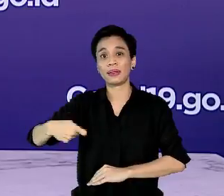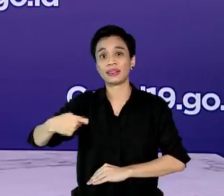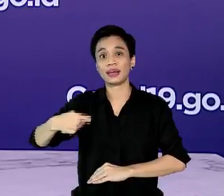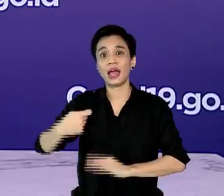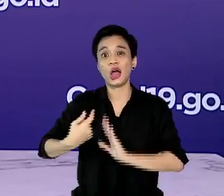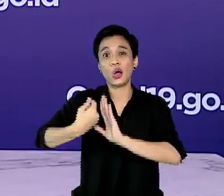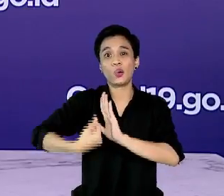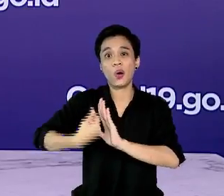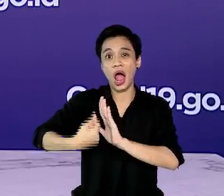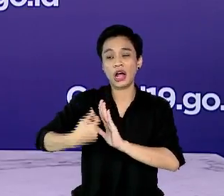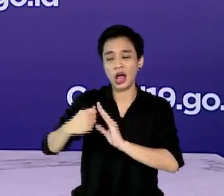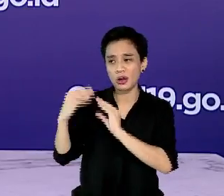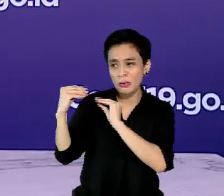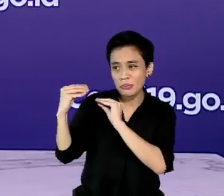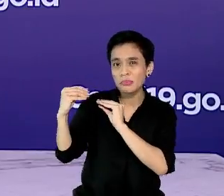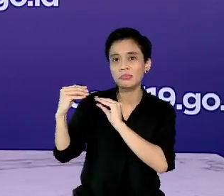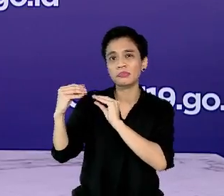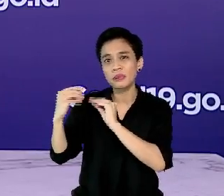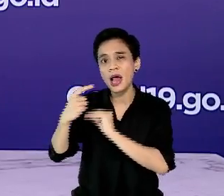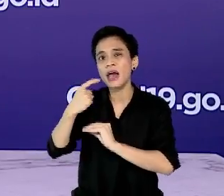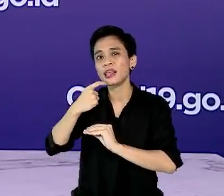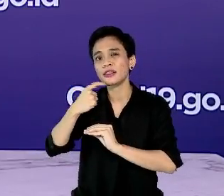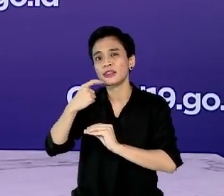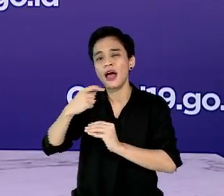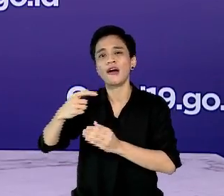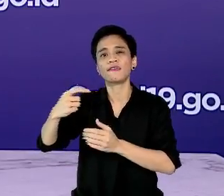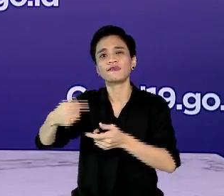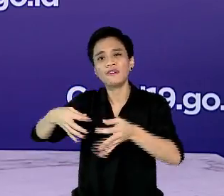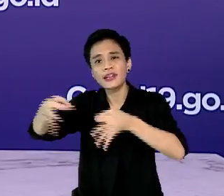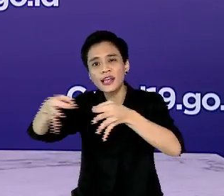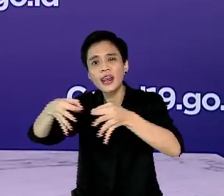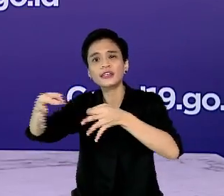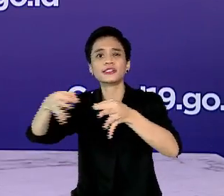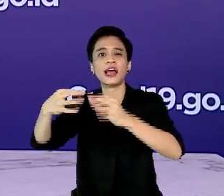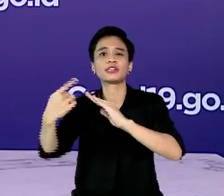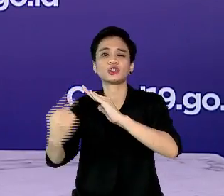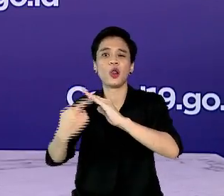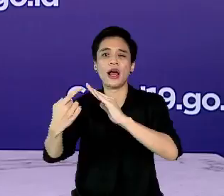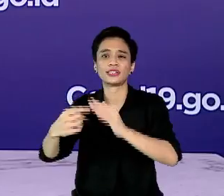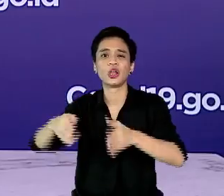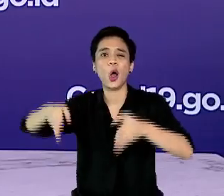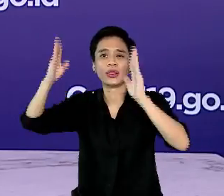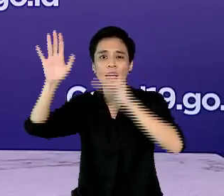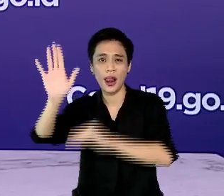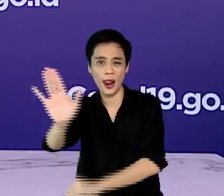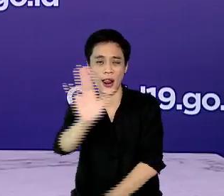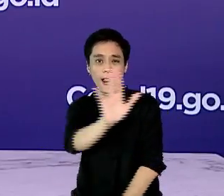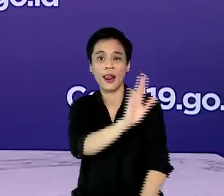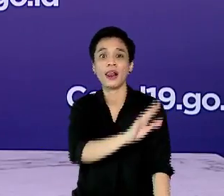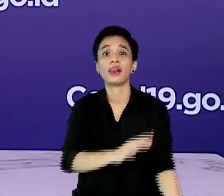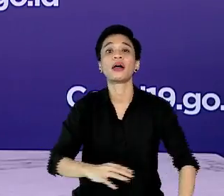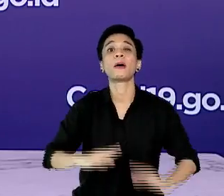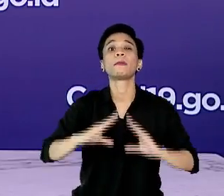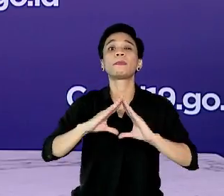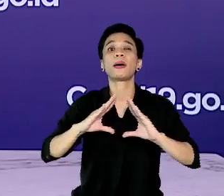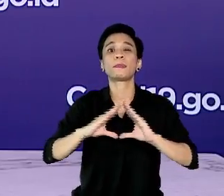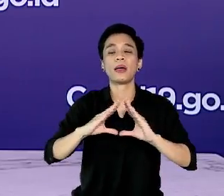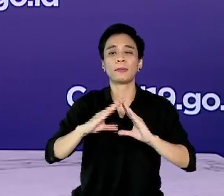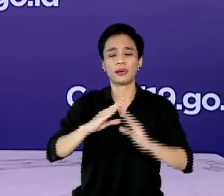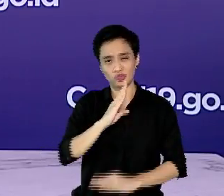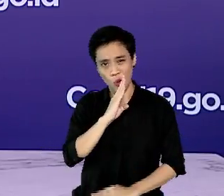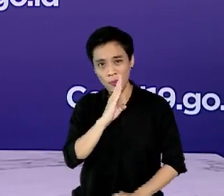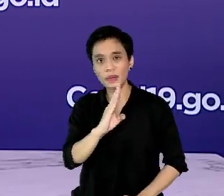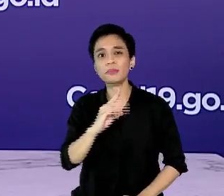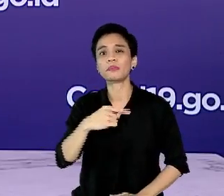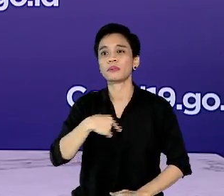terkait pembayaran fasilitas isolasi tersebut di hotel-hotel. BNPB berkomitmen dan akan terus berupaya